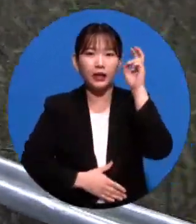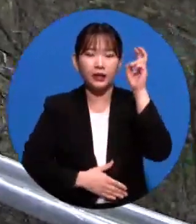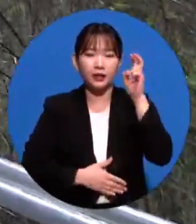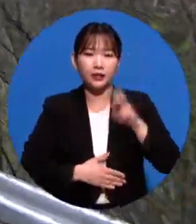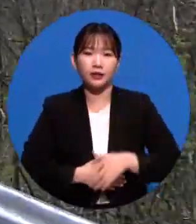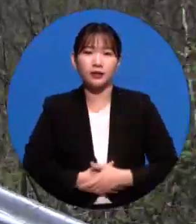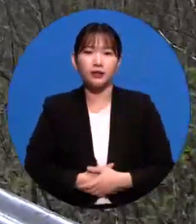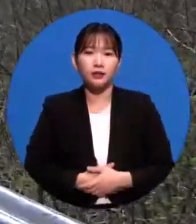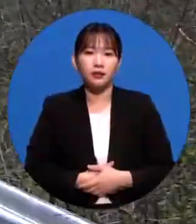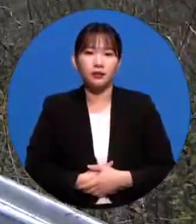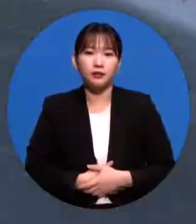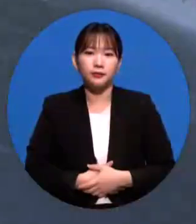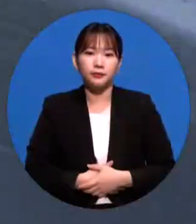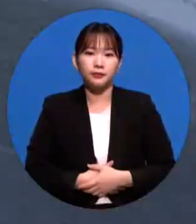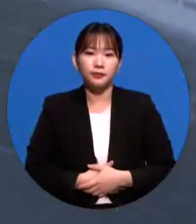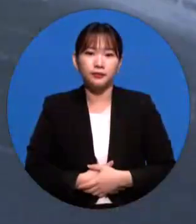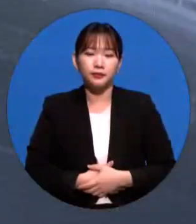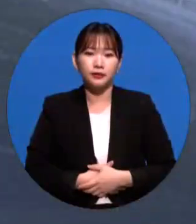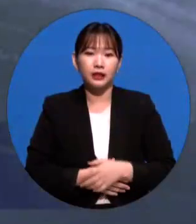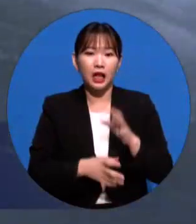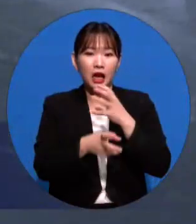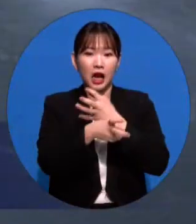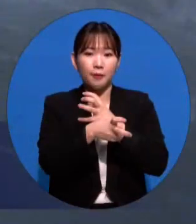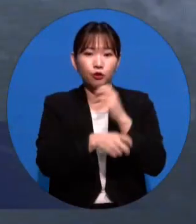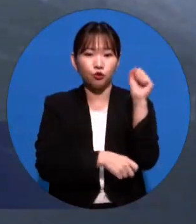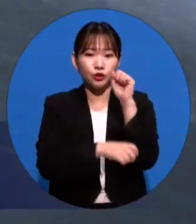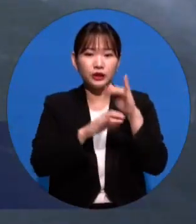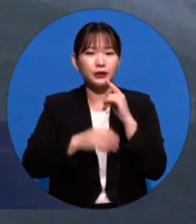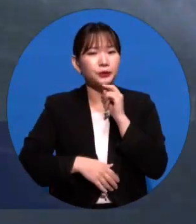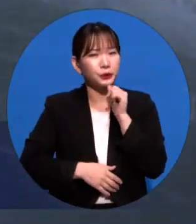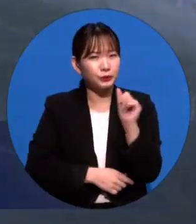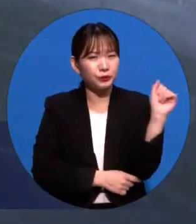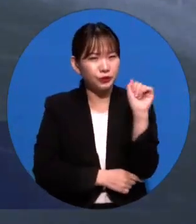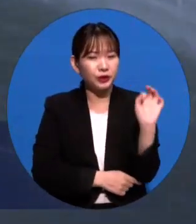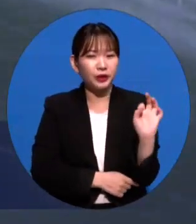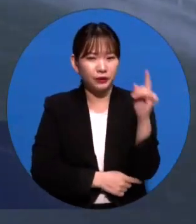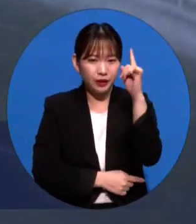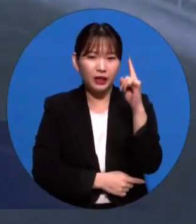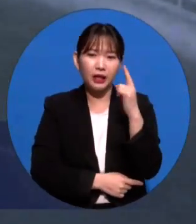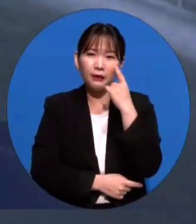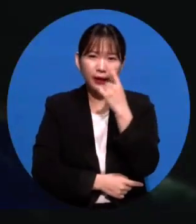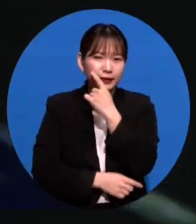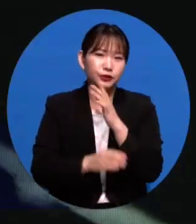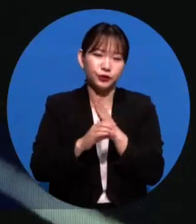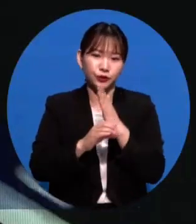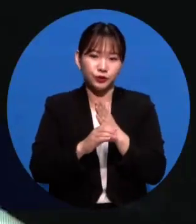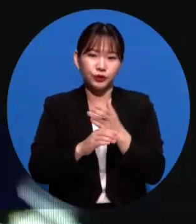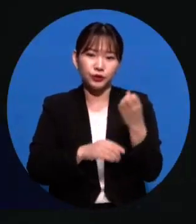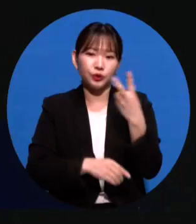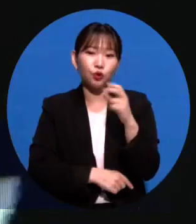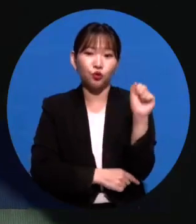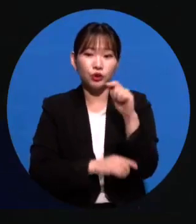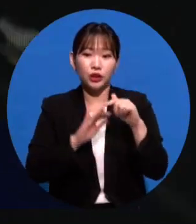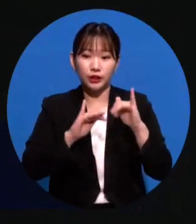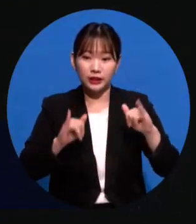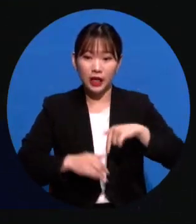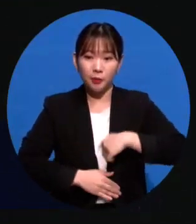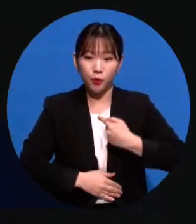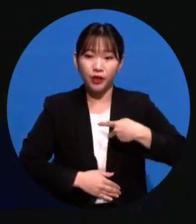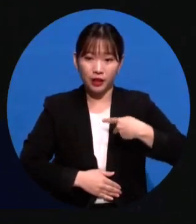것으로 추정되고 있습니다. 레미콘 운전자의 졸음 운전으로 그리고 파악이 되고 있고요. 또